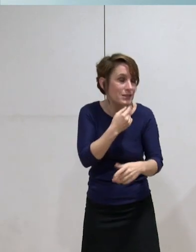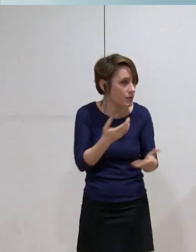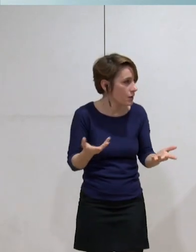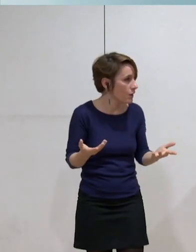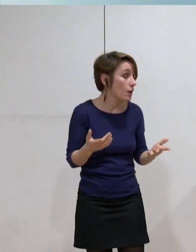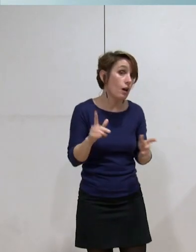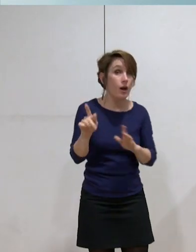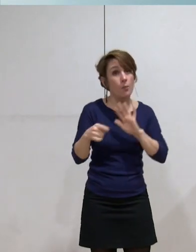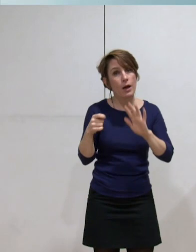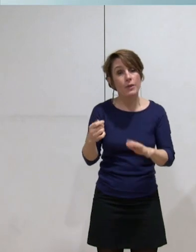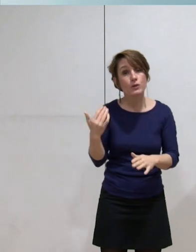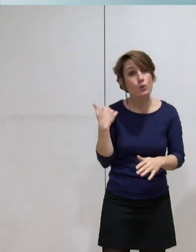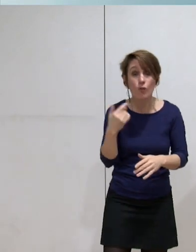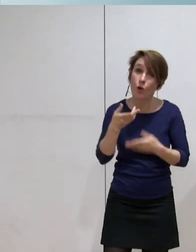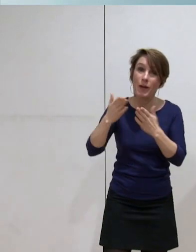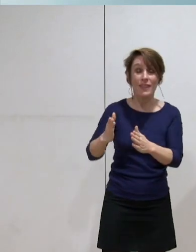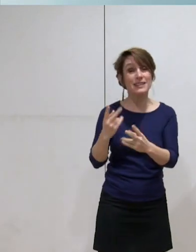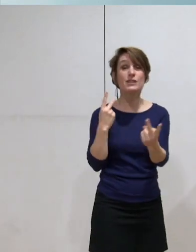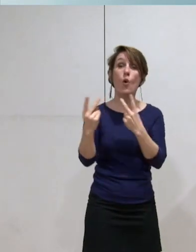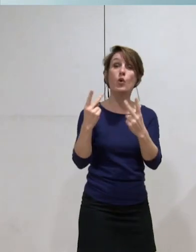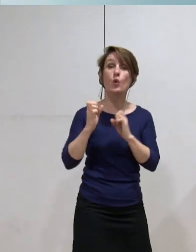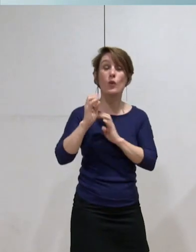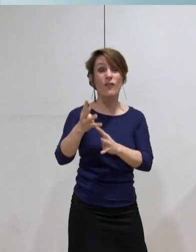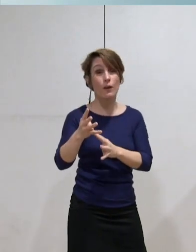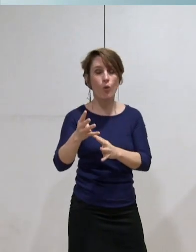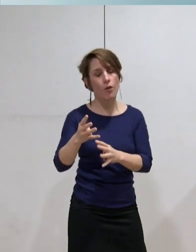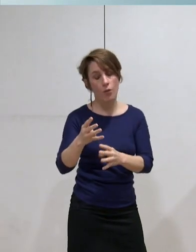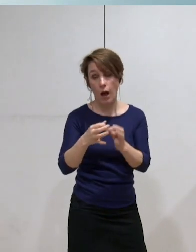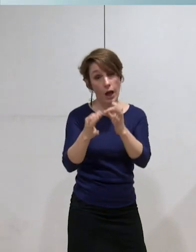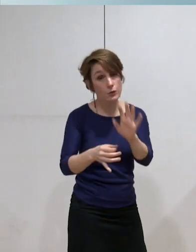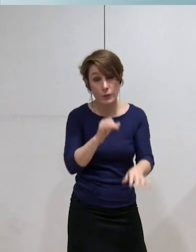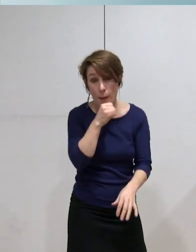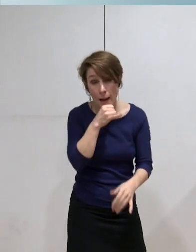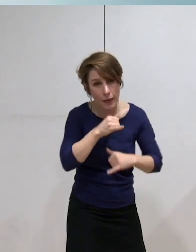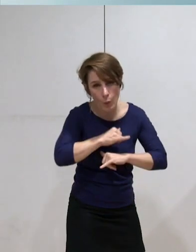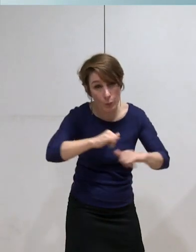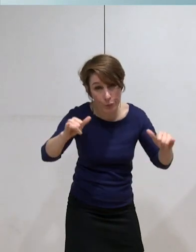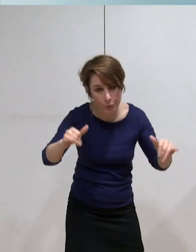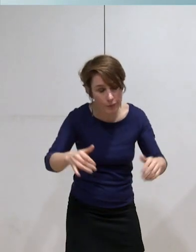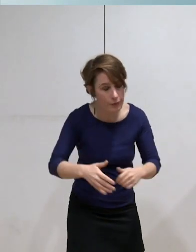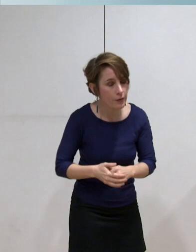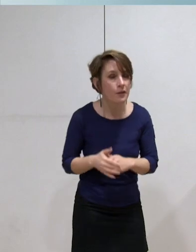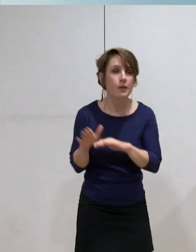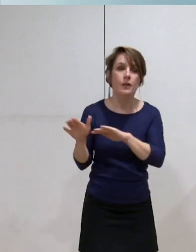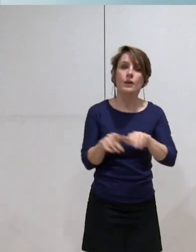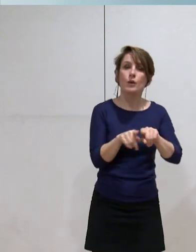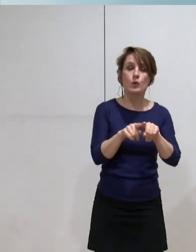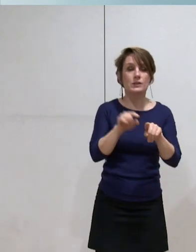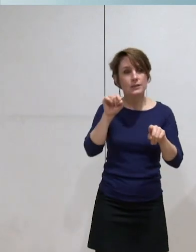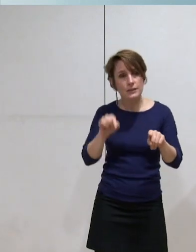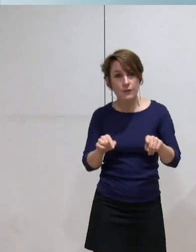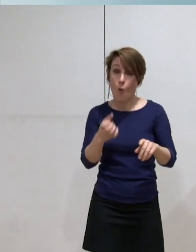décision d'autoroute à vélo a été très maladroite il est nécessaire aussi d'avoir un bon environnement pour